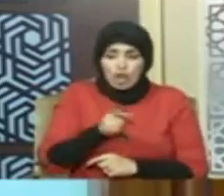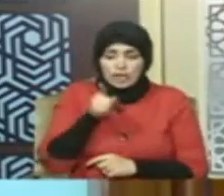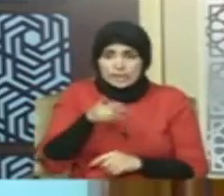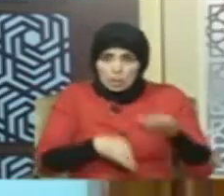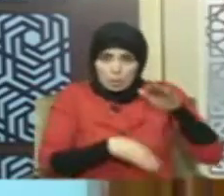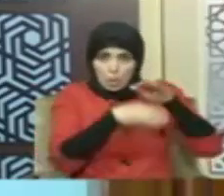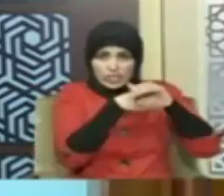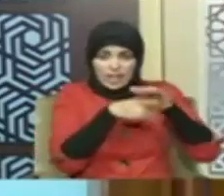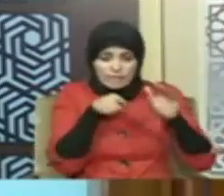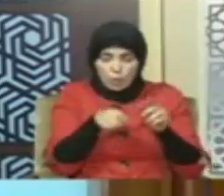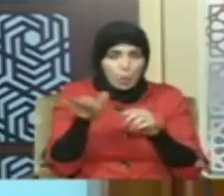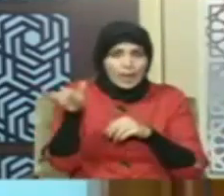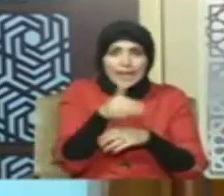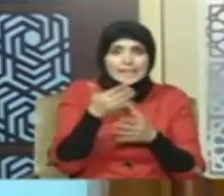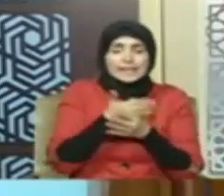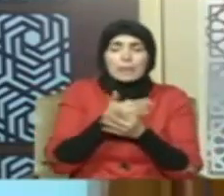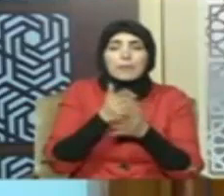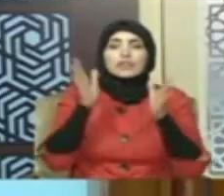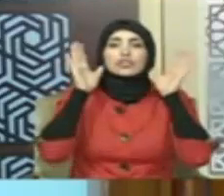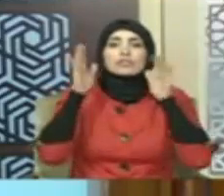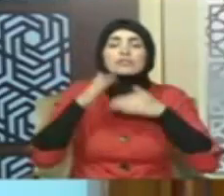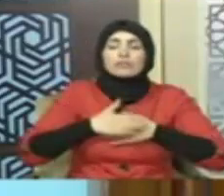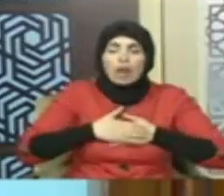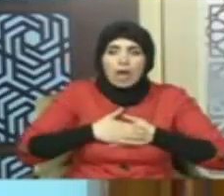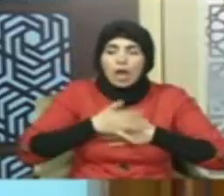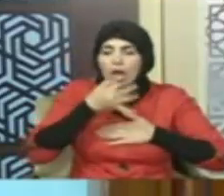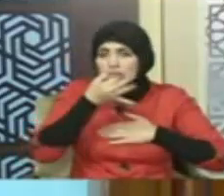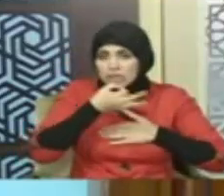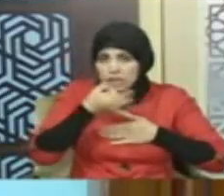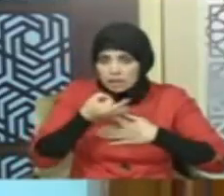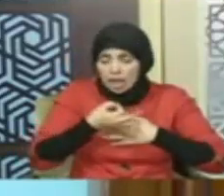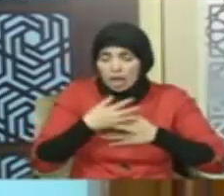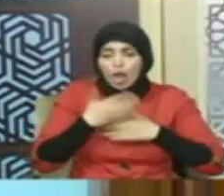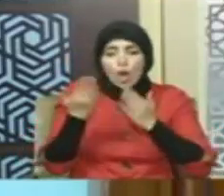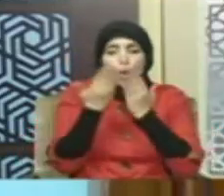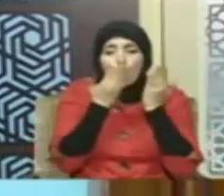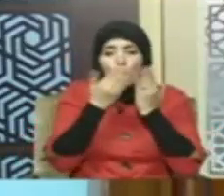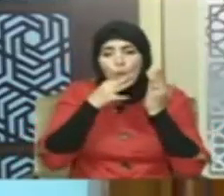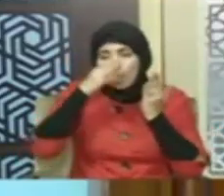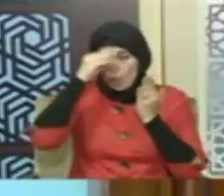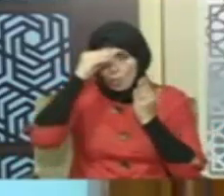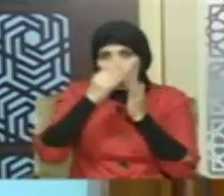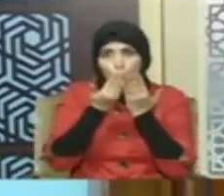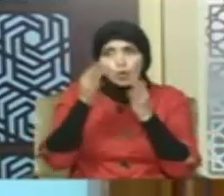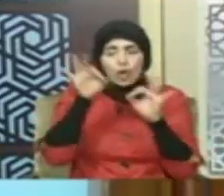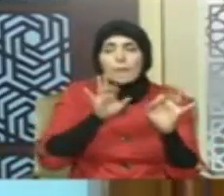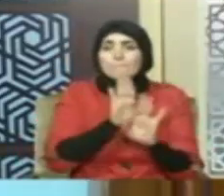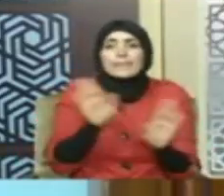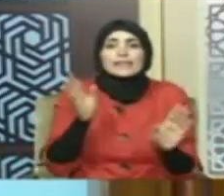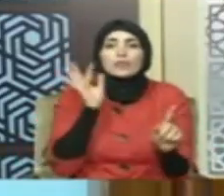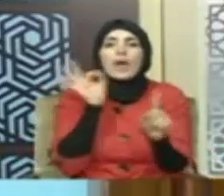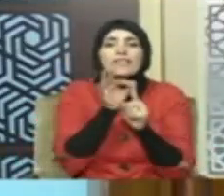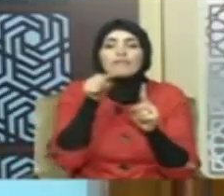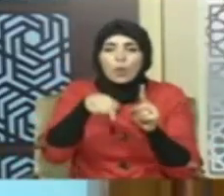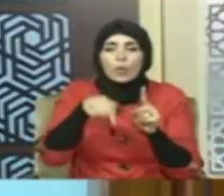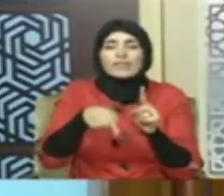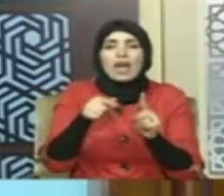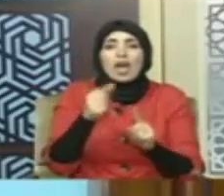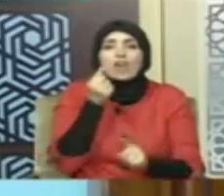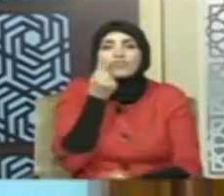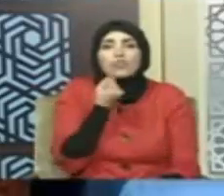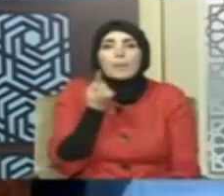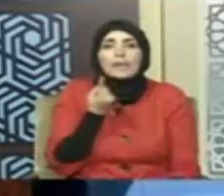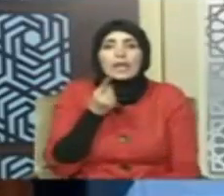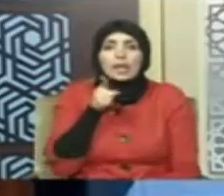جاء للصلاة، جاء للذكر، جاء لقراءة القرآن. وهذا هو الإنسان الطبيعي